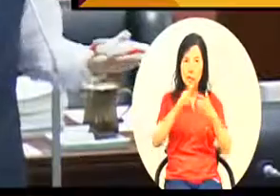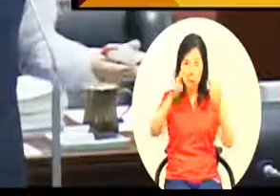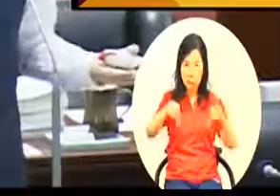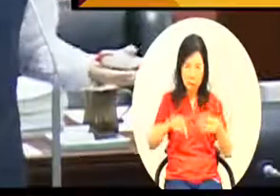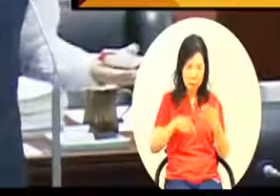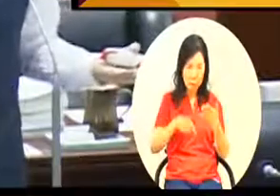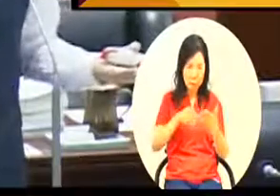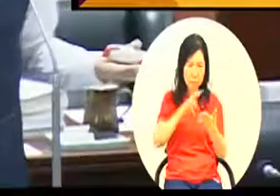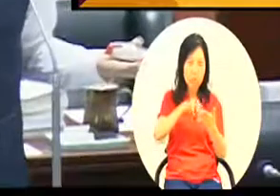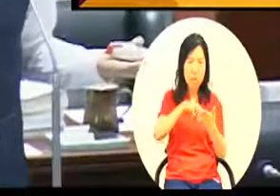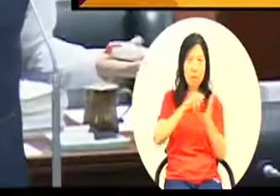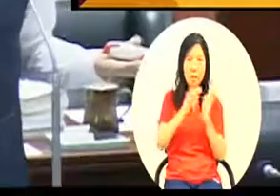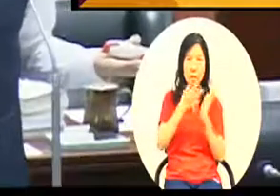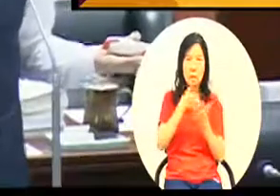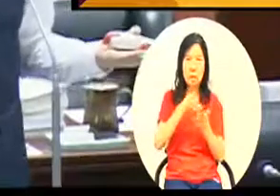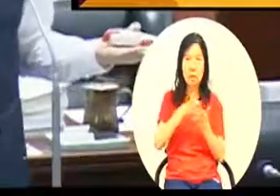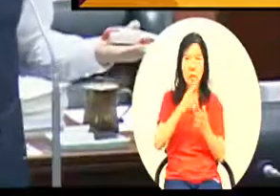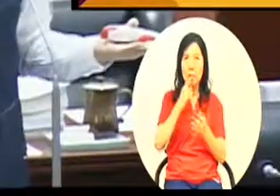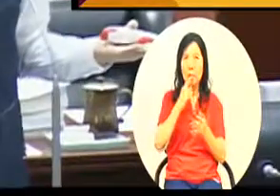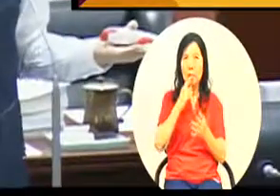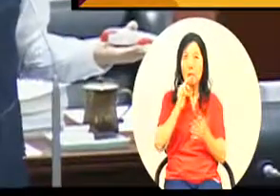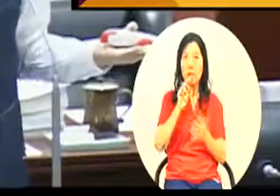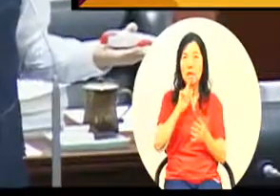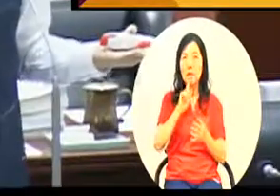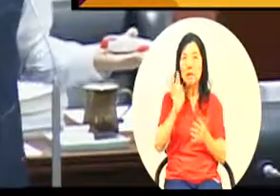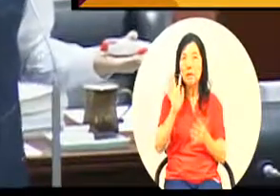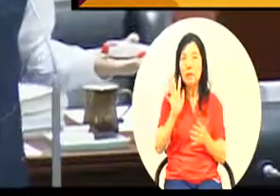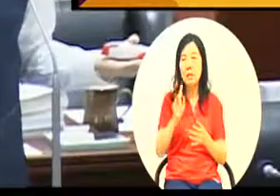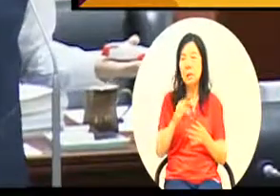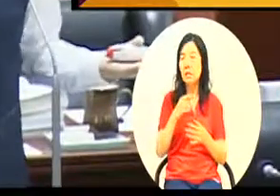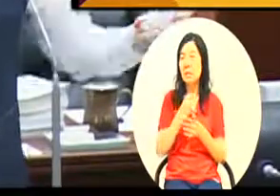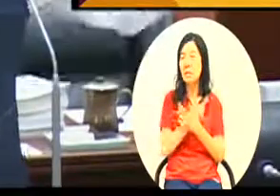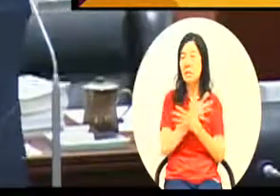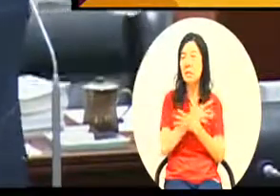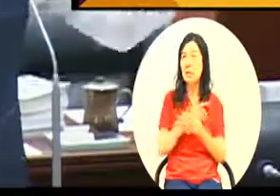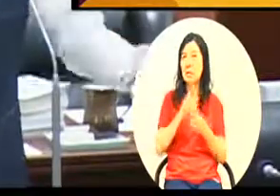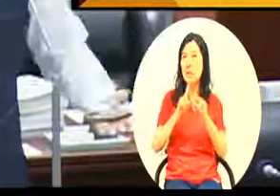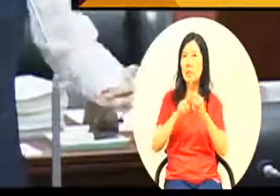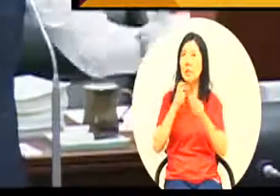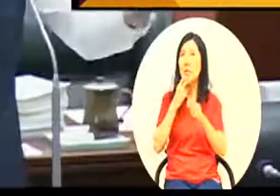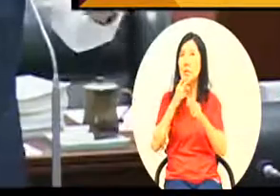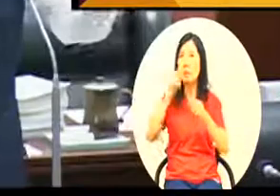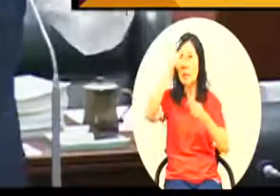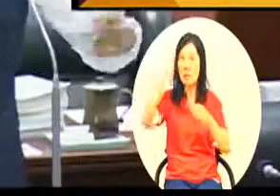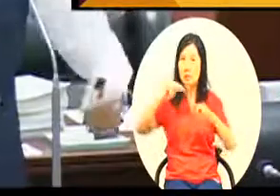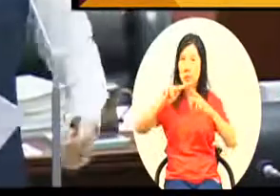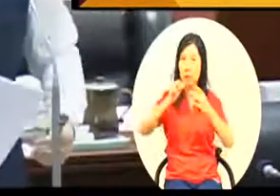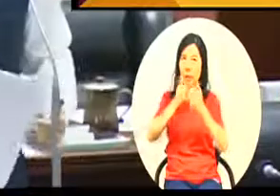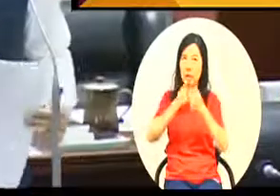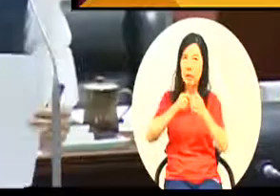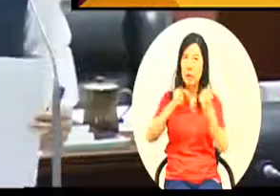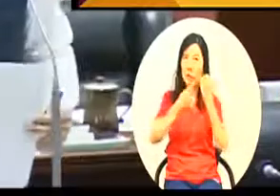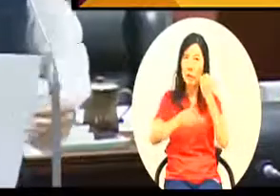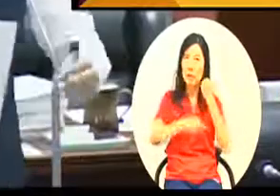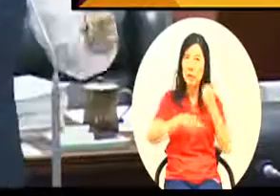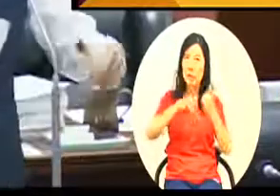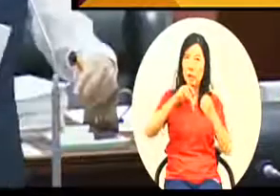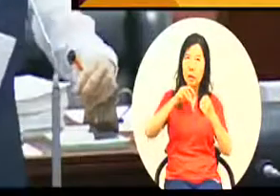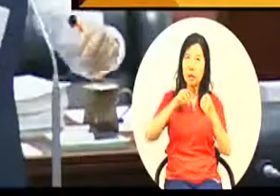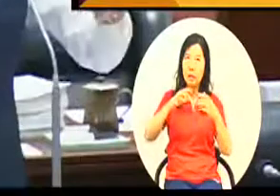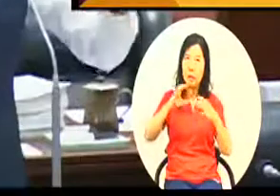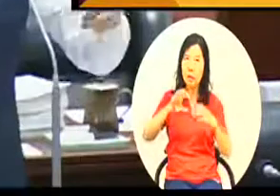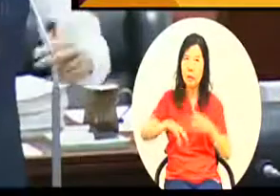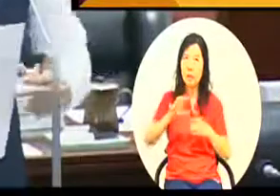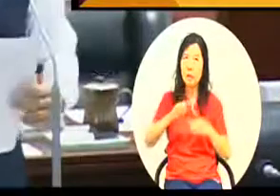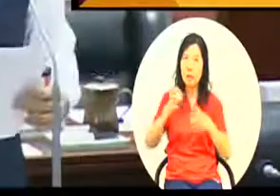讲？我人为言轻，我们不是什么咖，可以到中央去跟司改会议或跟总统或跟法务部探讨这个问题。在这